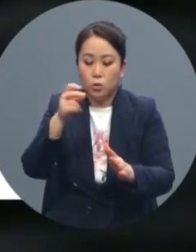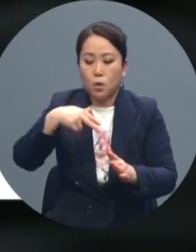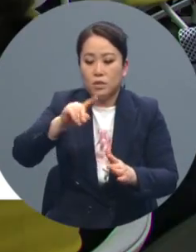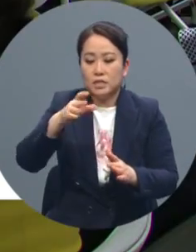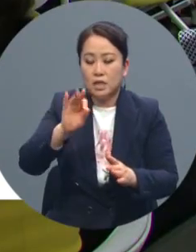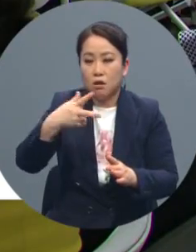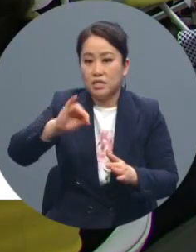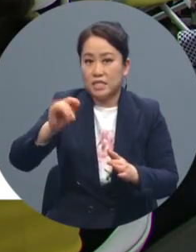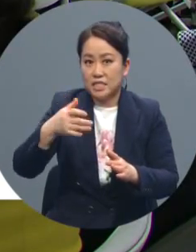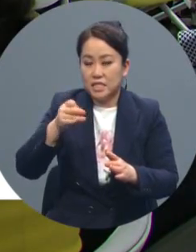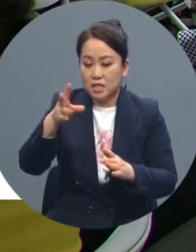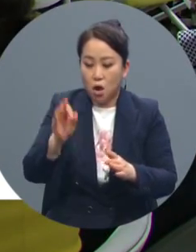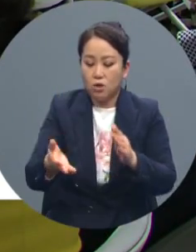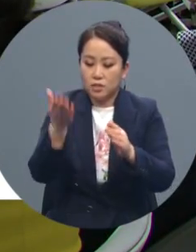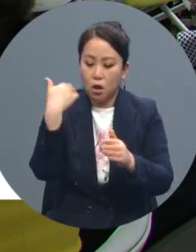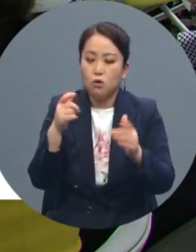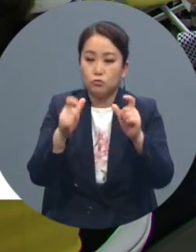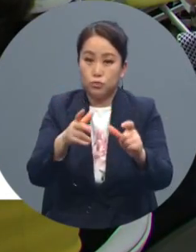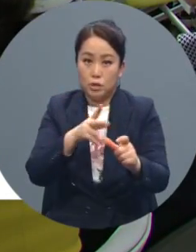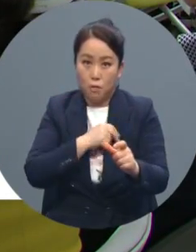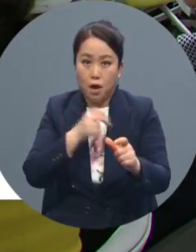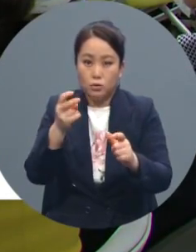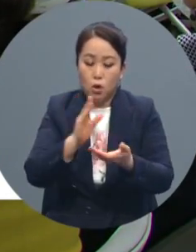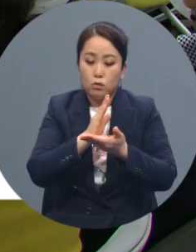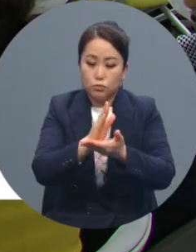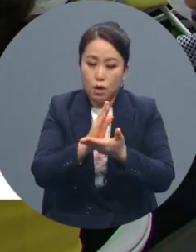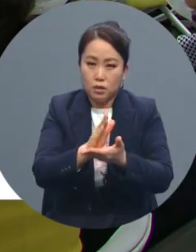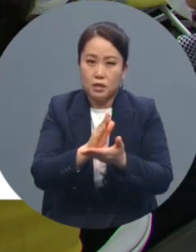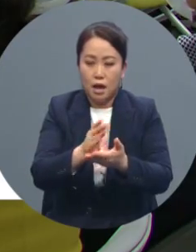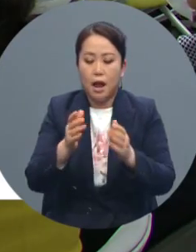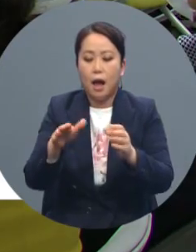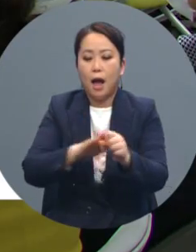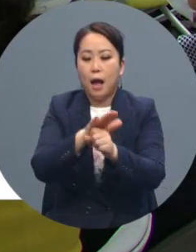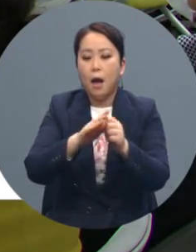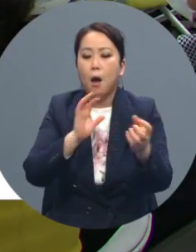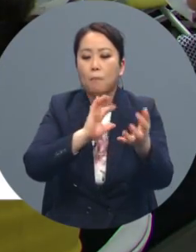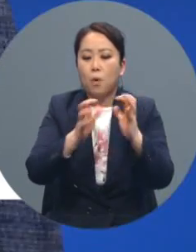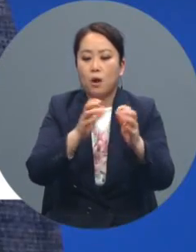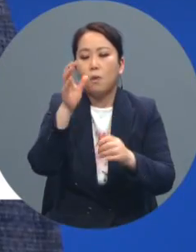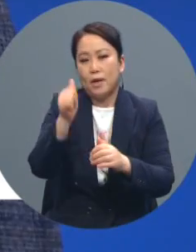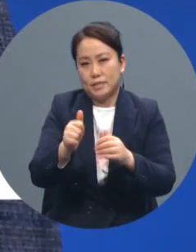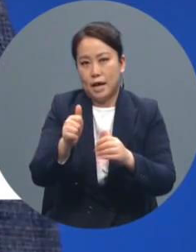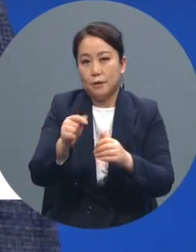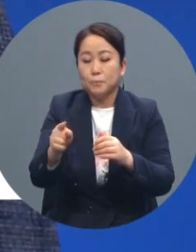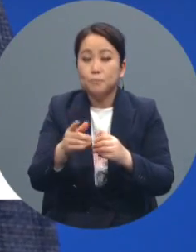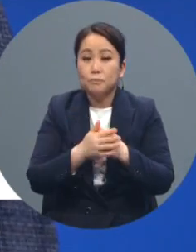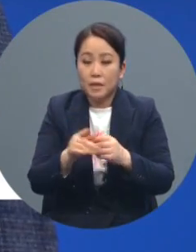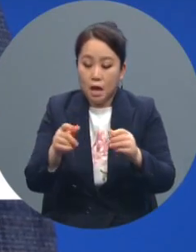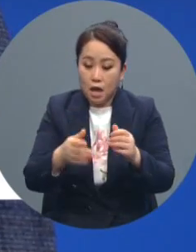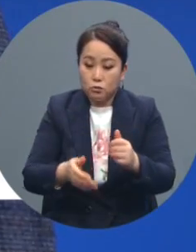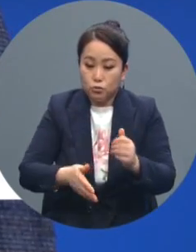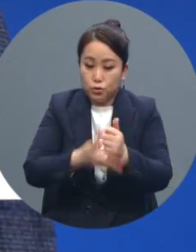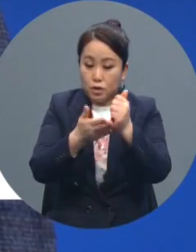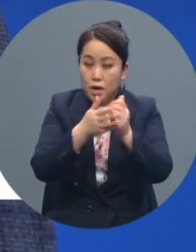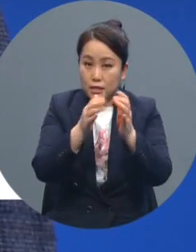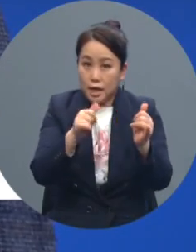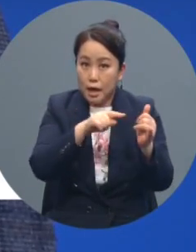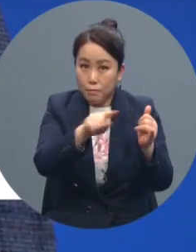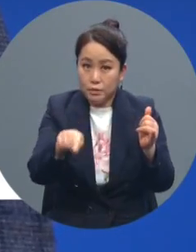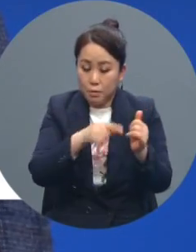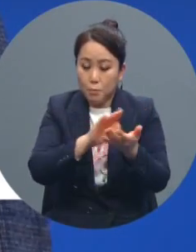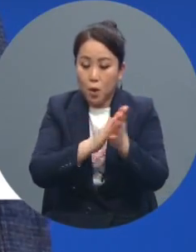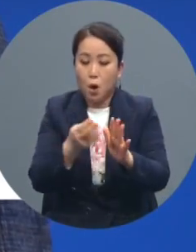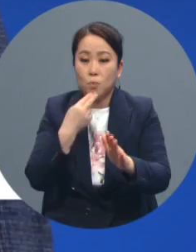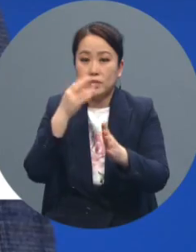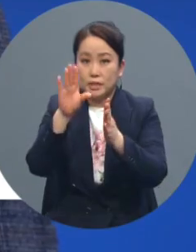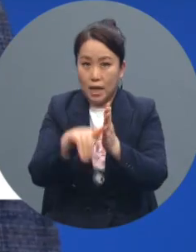구의원, 수영구의 박병현 수영사랑포럼 회장입니다. 단수 후보 추천자들은 이변이 없을 경우